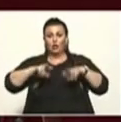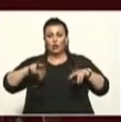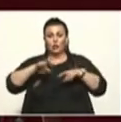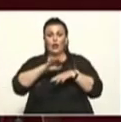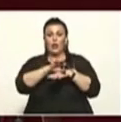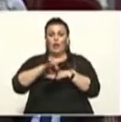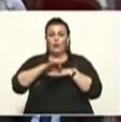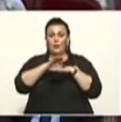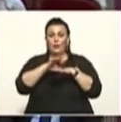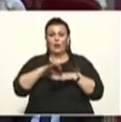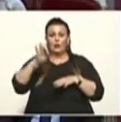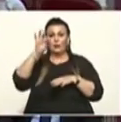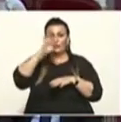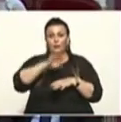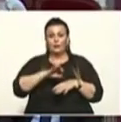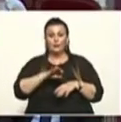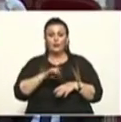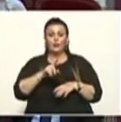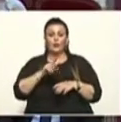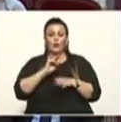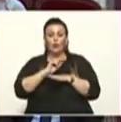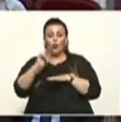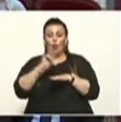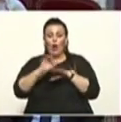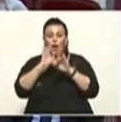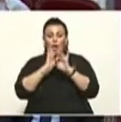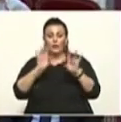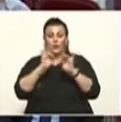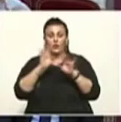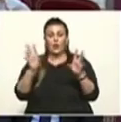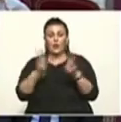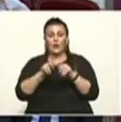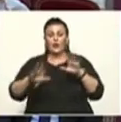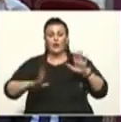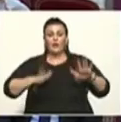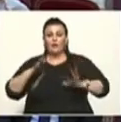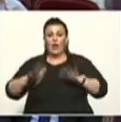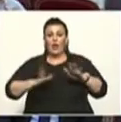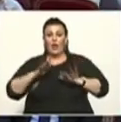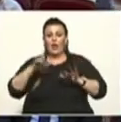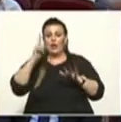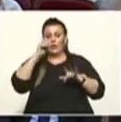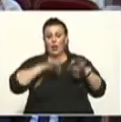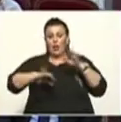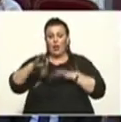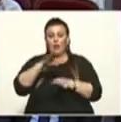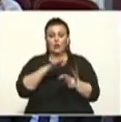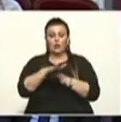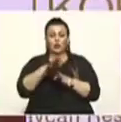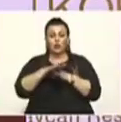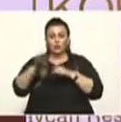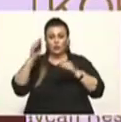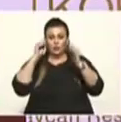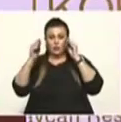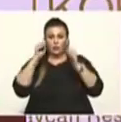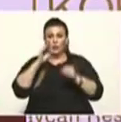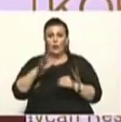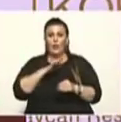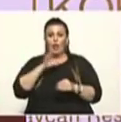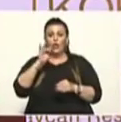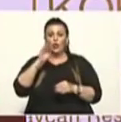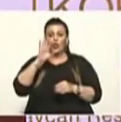aparılmasına, KOP subyektlərinin maariflendirilməsi üçün birgə fəaliyyət eləcə də müştərək layihələrin icrasını nəzərdə tutur.